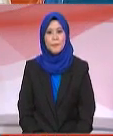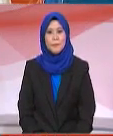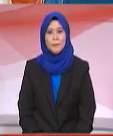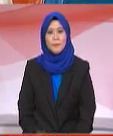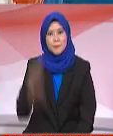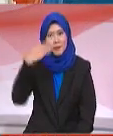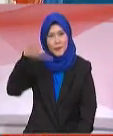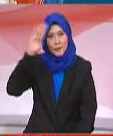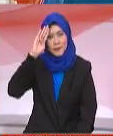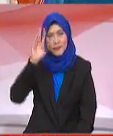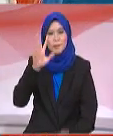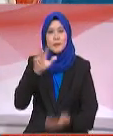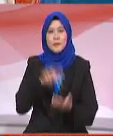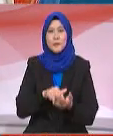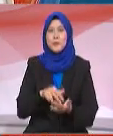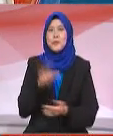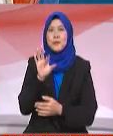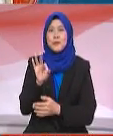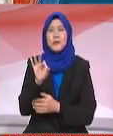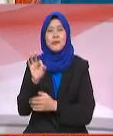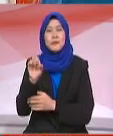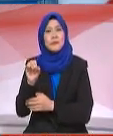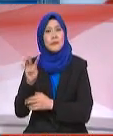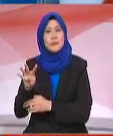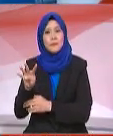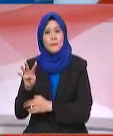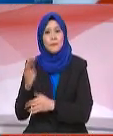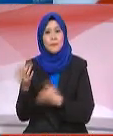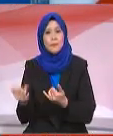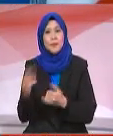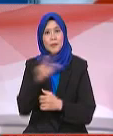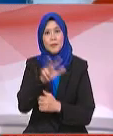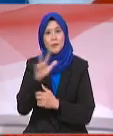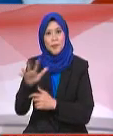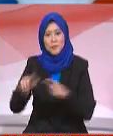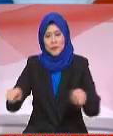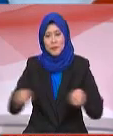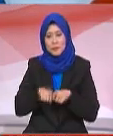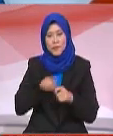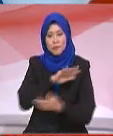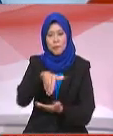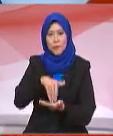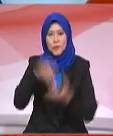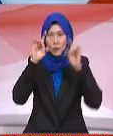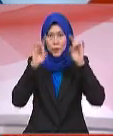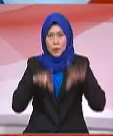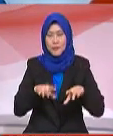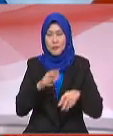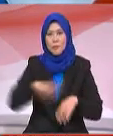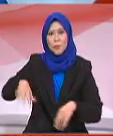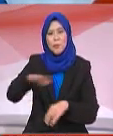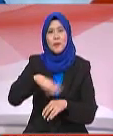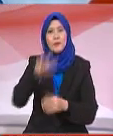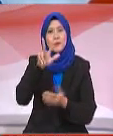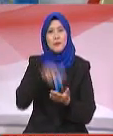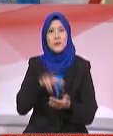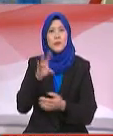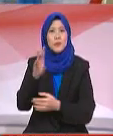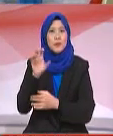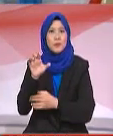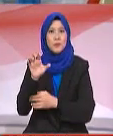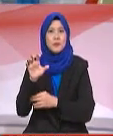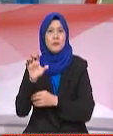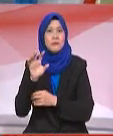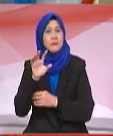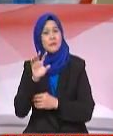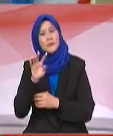Di Perlis, ramai 3,954 calon mengambil SPM di 35 pusat peperiksaan. Kesemua mereka merupakan